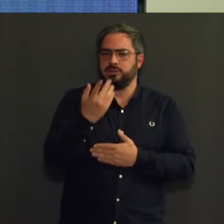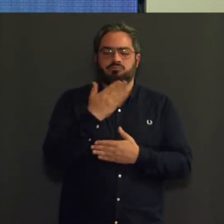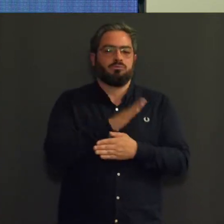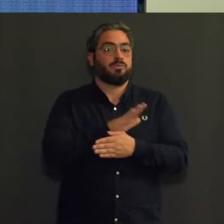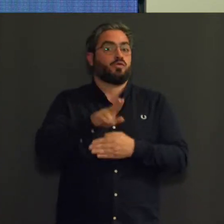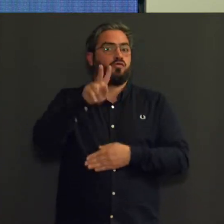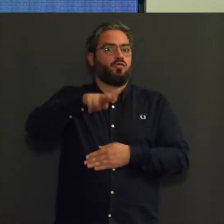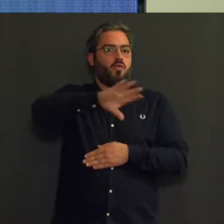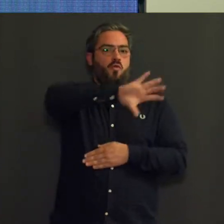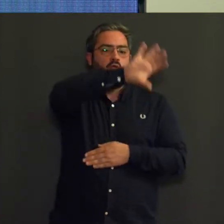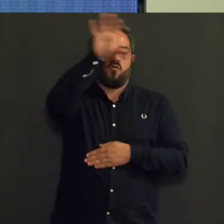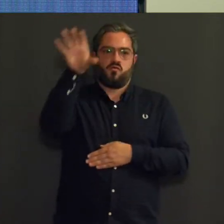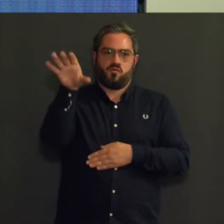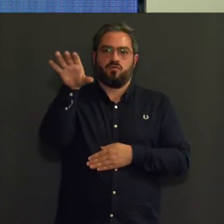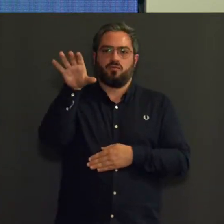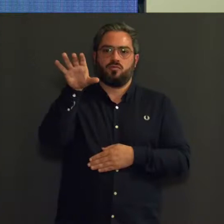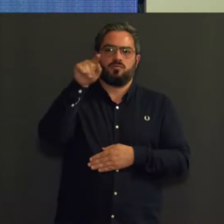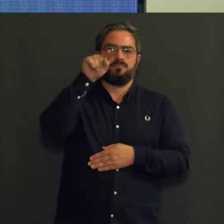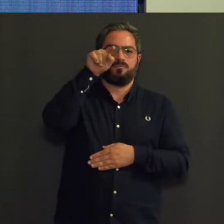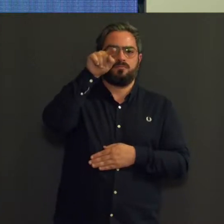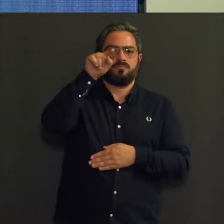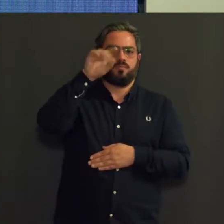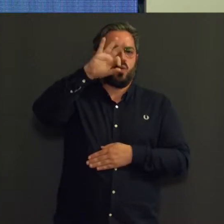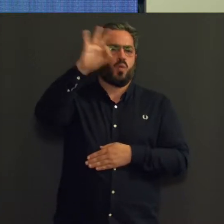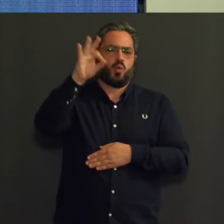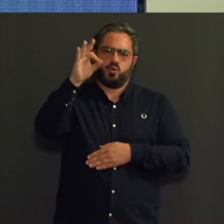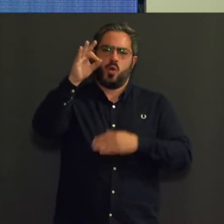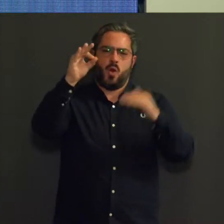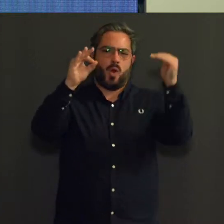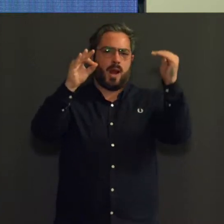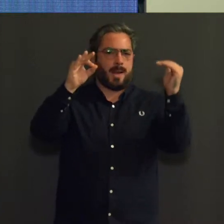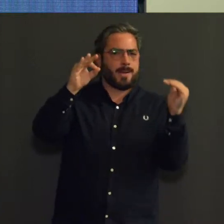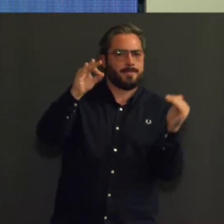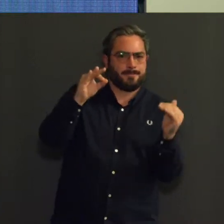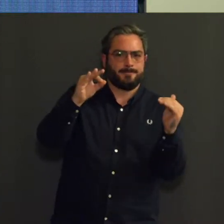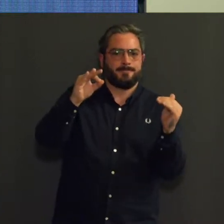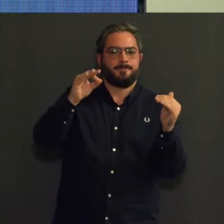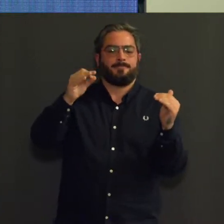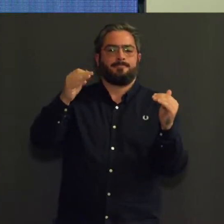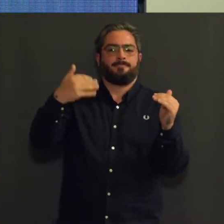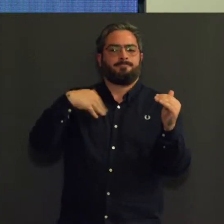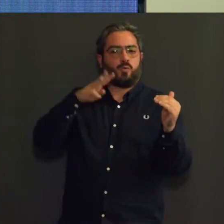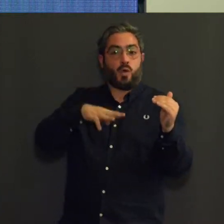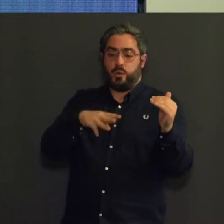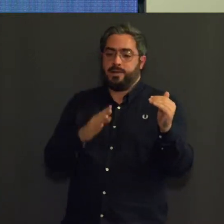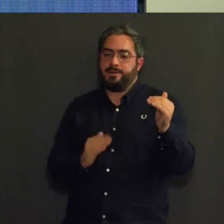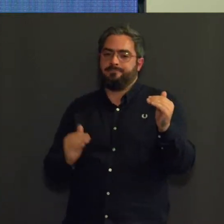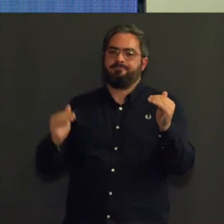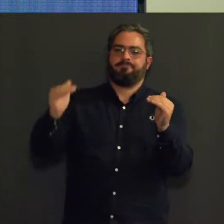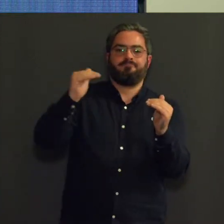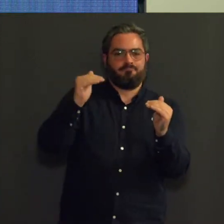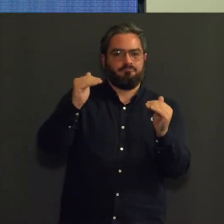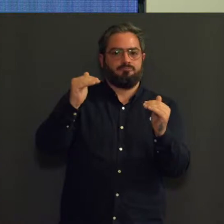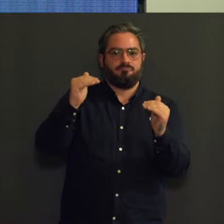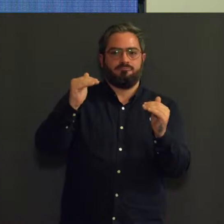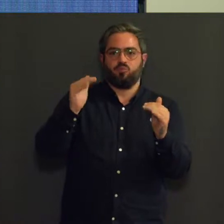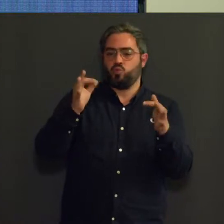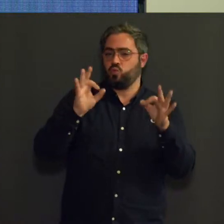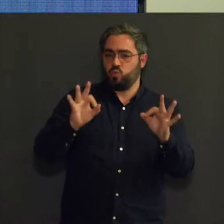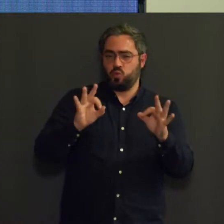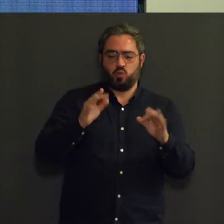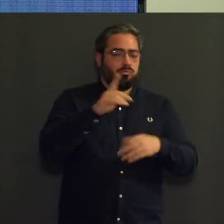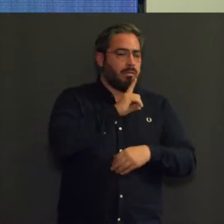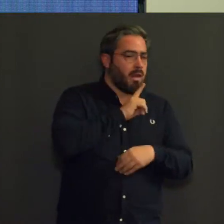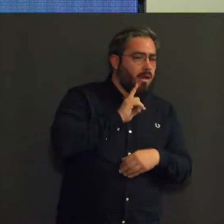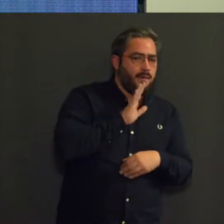par exemple, globalement, ces pourcentages sont plus bas que ceux qu'on retrouve en Wallonie, et c'est vrai tant pour les élèves que pour